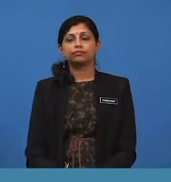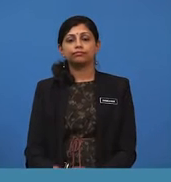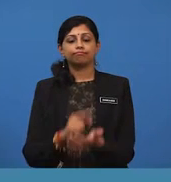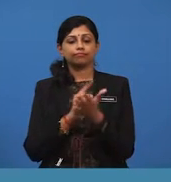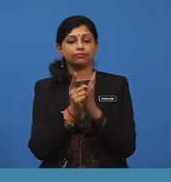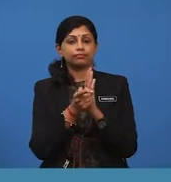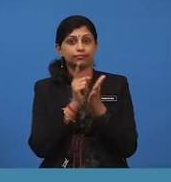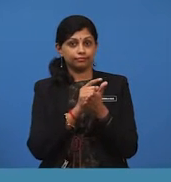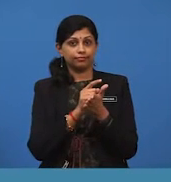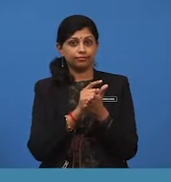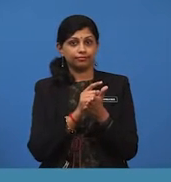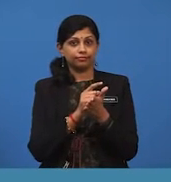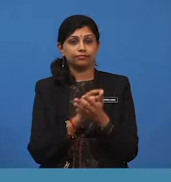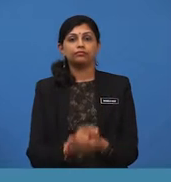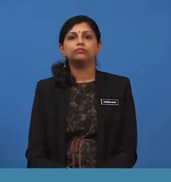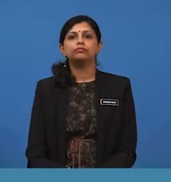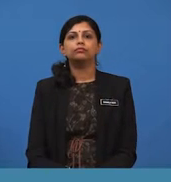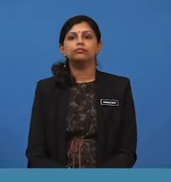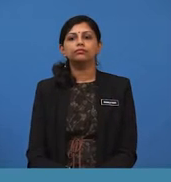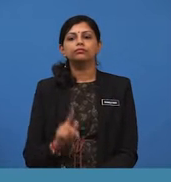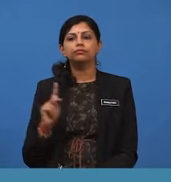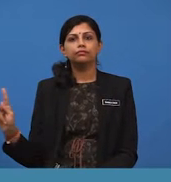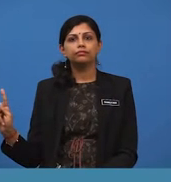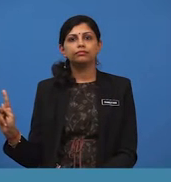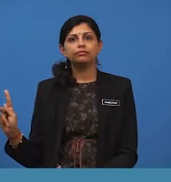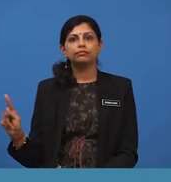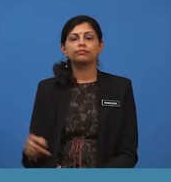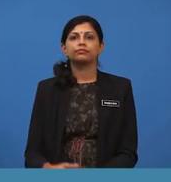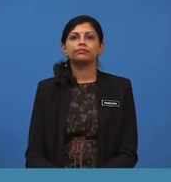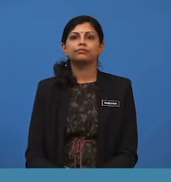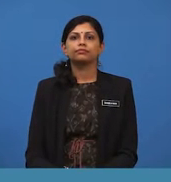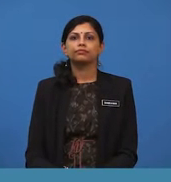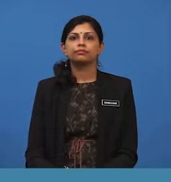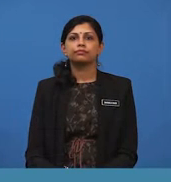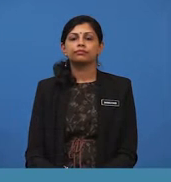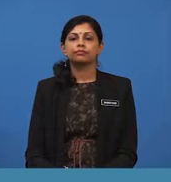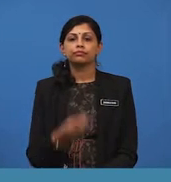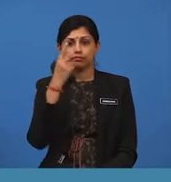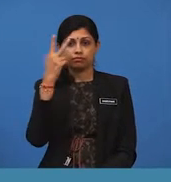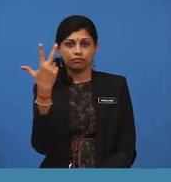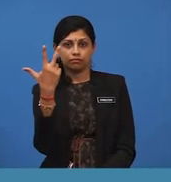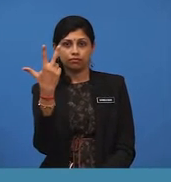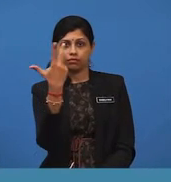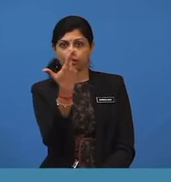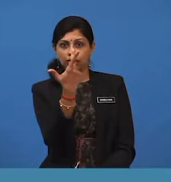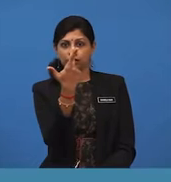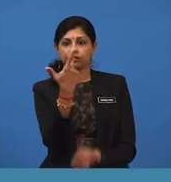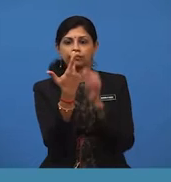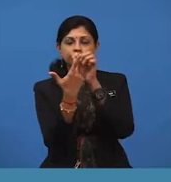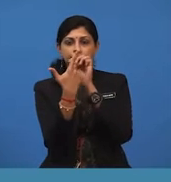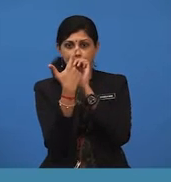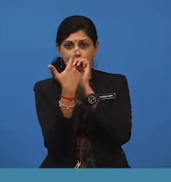Ya, jawapannya ialah jarum galvanometer akan bergerak ke arah kanan.